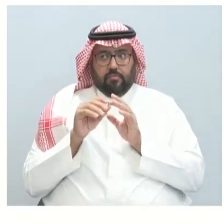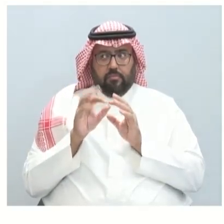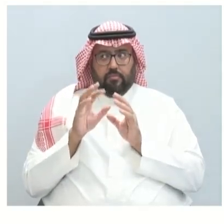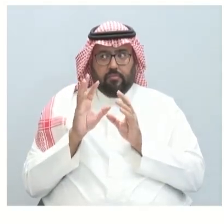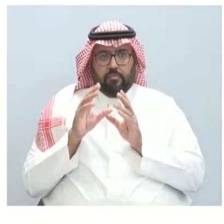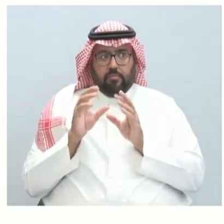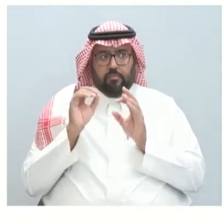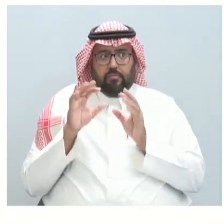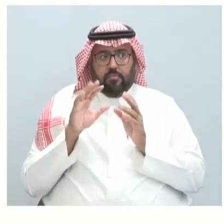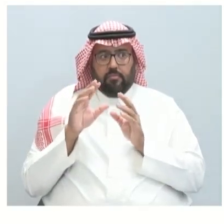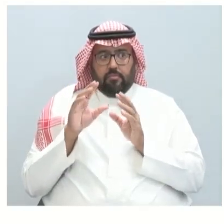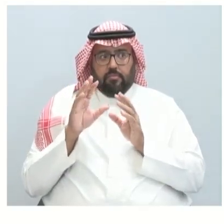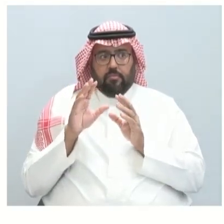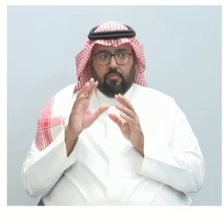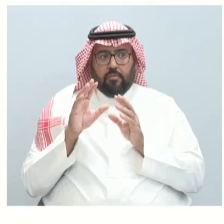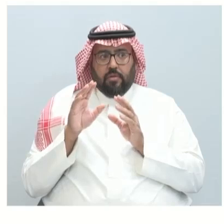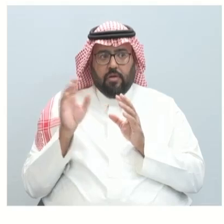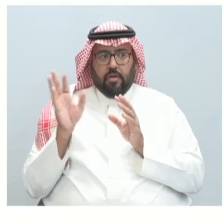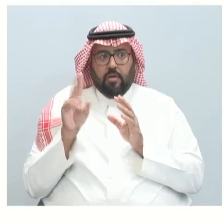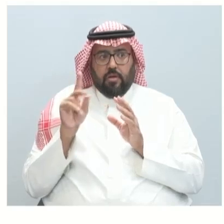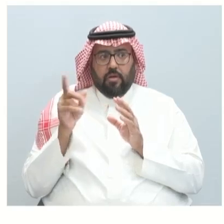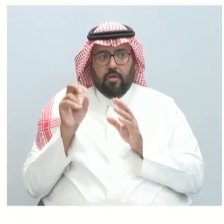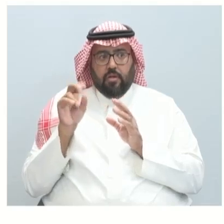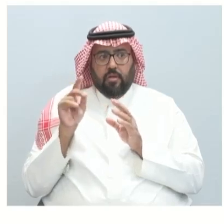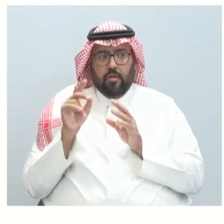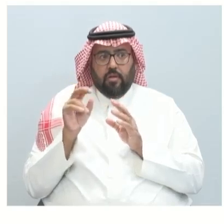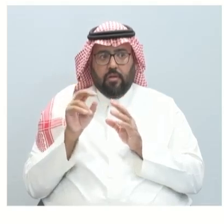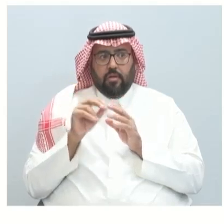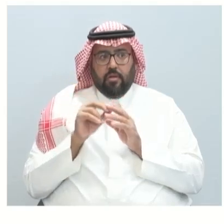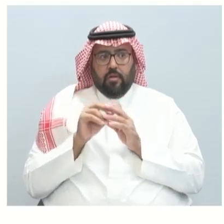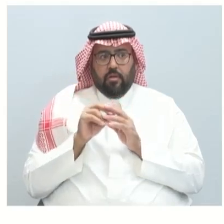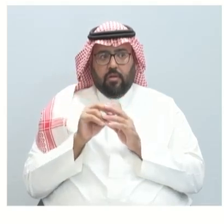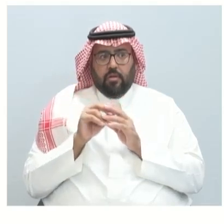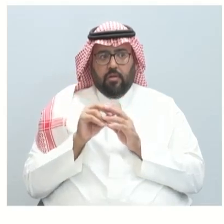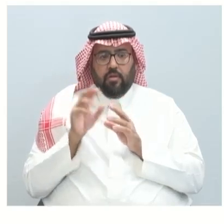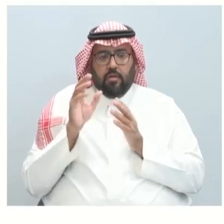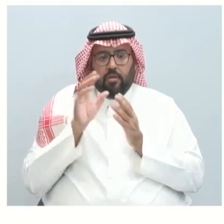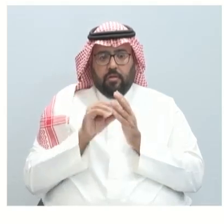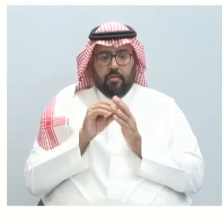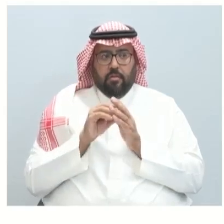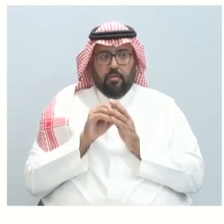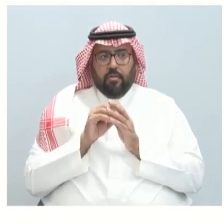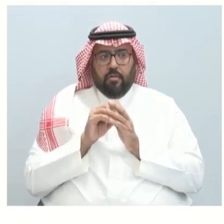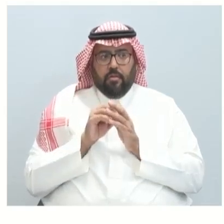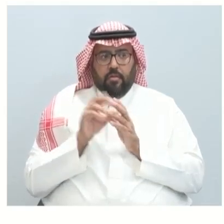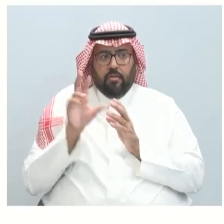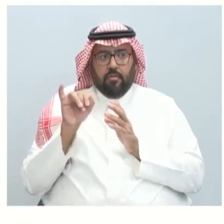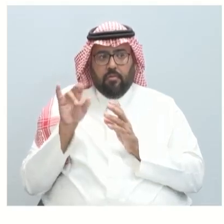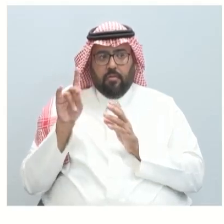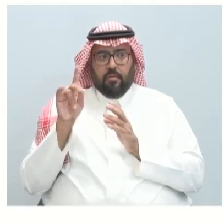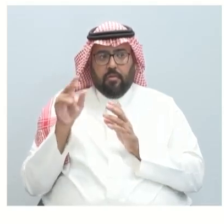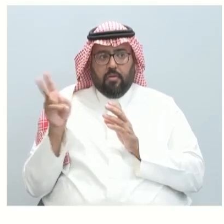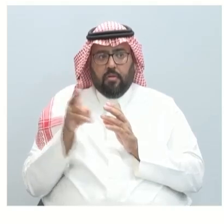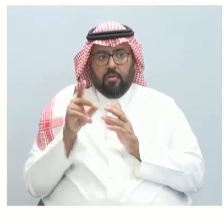وبناتي نستطيع ان نوجدها بطريقتين بكل سهوله الطريقه الاولى ما هي ان اطبق واقول محيط الدائره